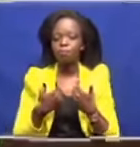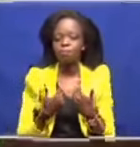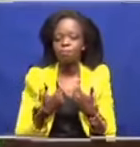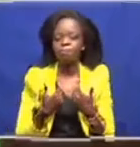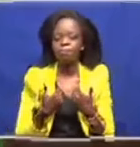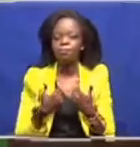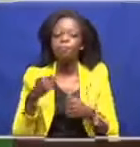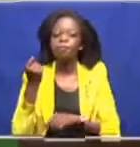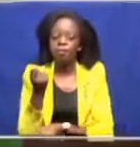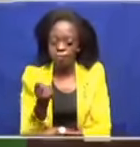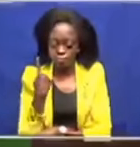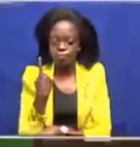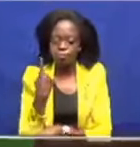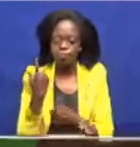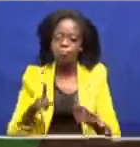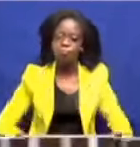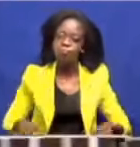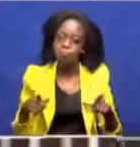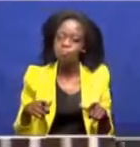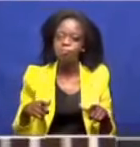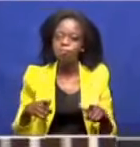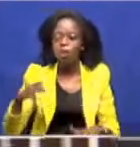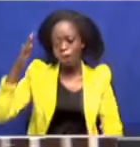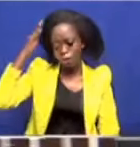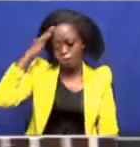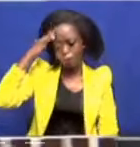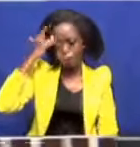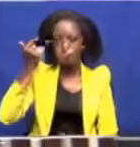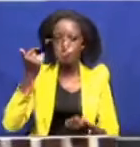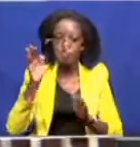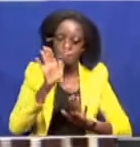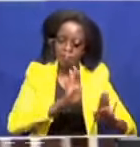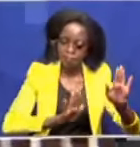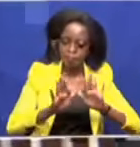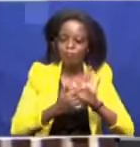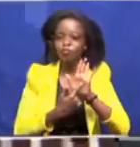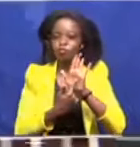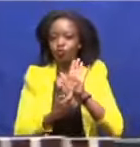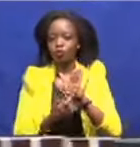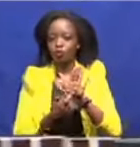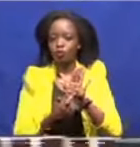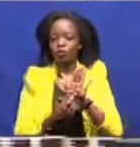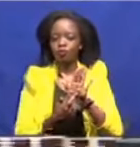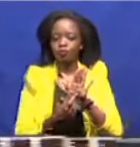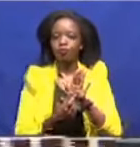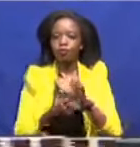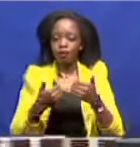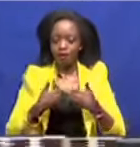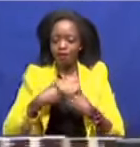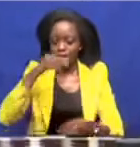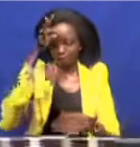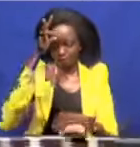tuweze kumtambua katika maisha na kumdhihirisha kwa matendo yanayoonyesha ya kwamba tuna